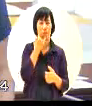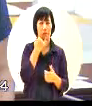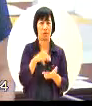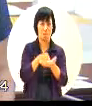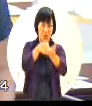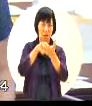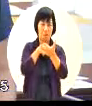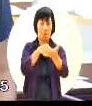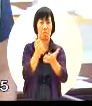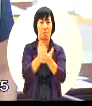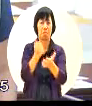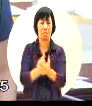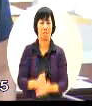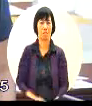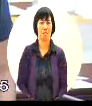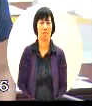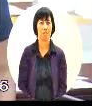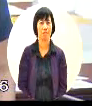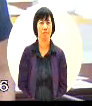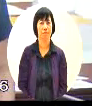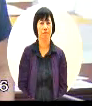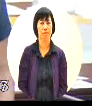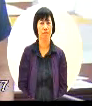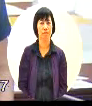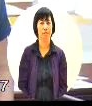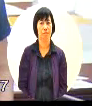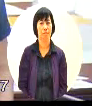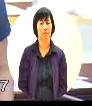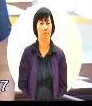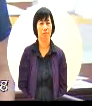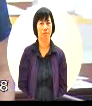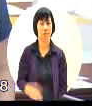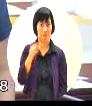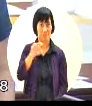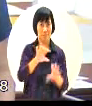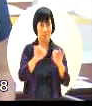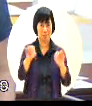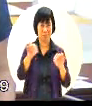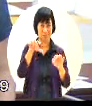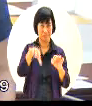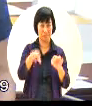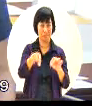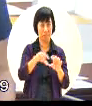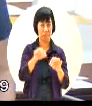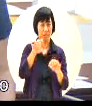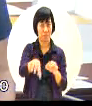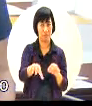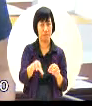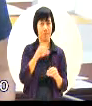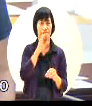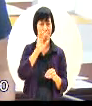起来，因为伫这个所在吼，这个所在拢属于